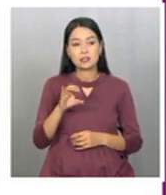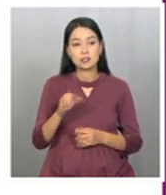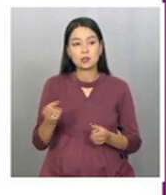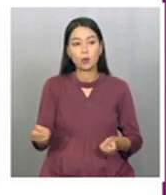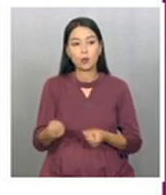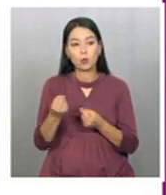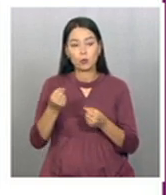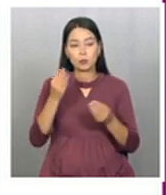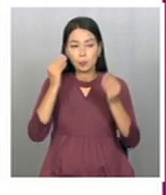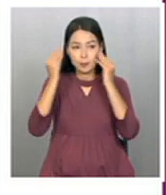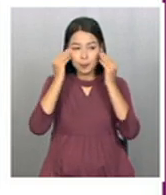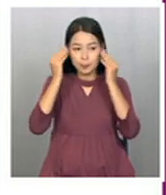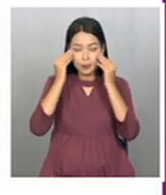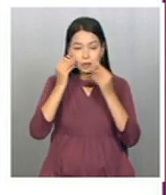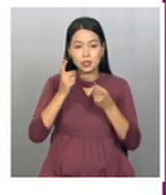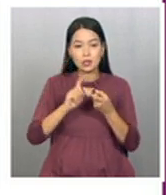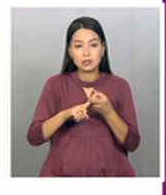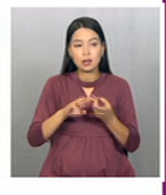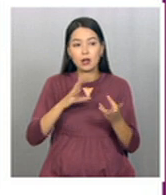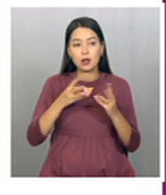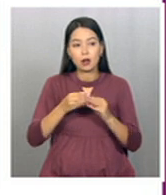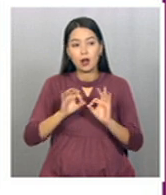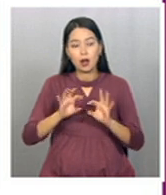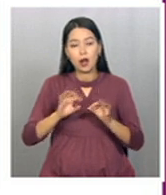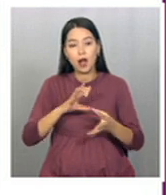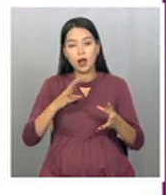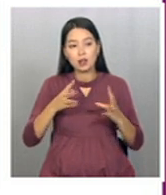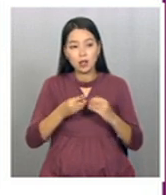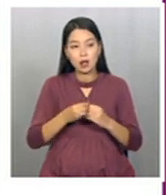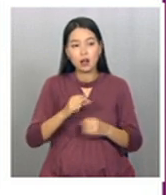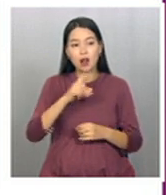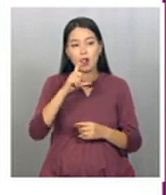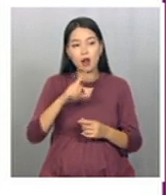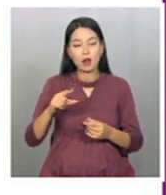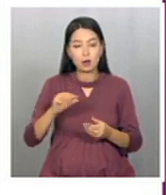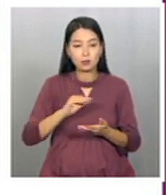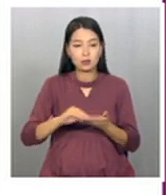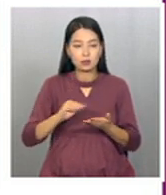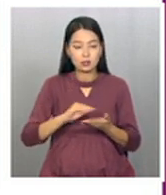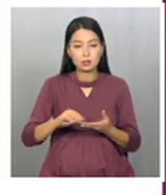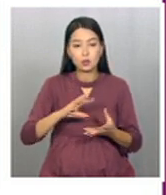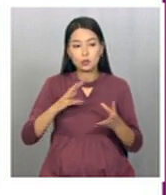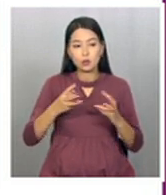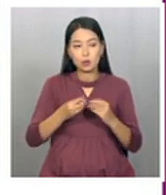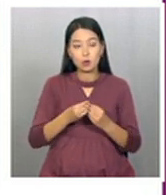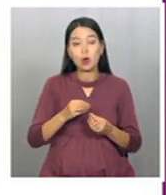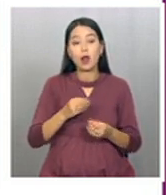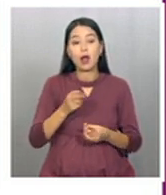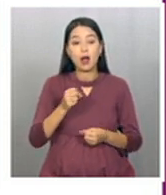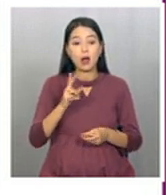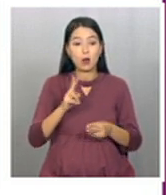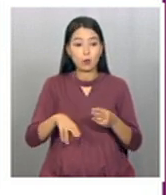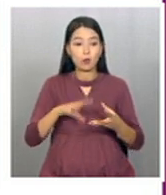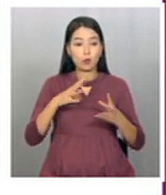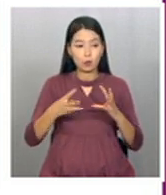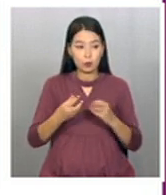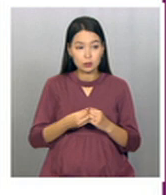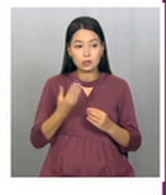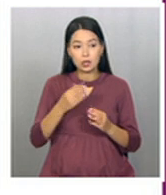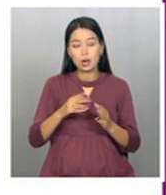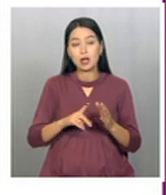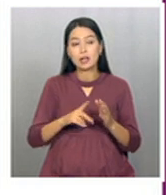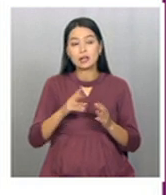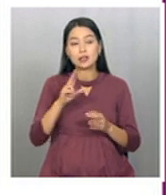қатысты аргумент, анализ, абзацты қорытындылаушы сөйлем. Қорытынды бөлім, кіріспедегі тезиске қайта